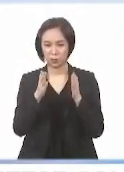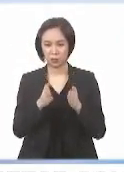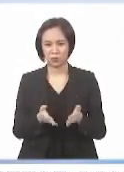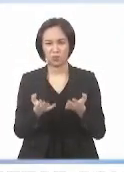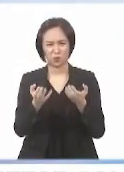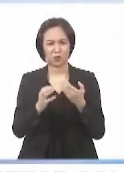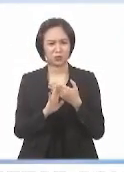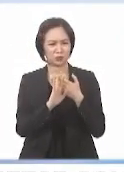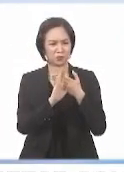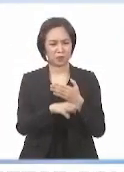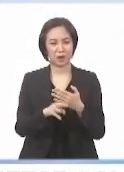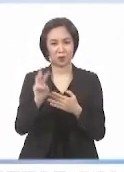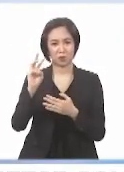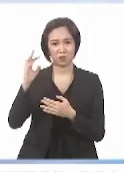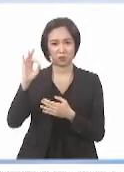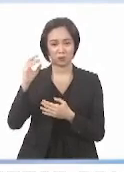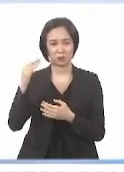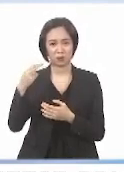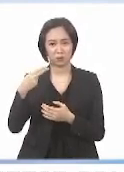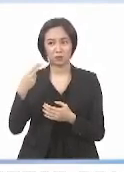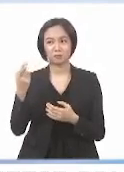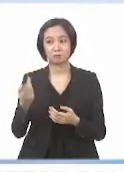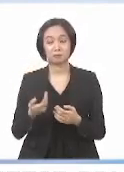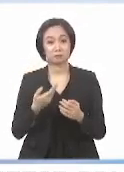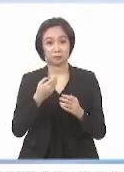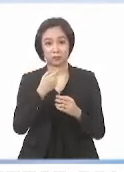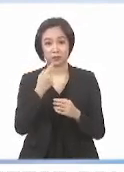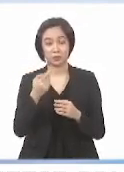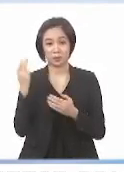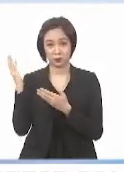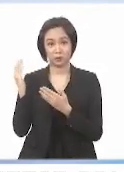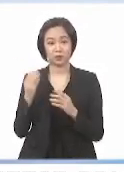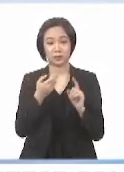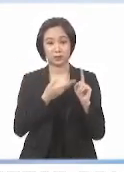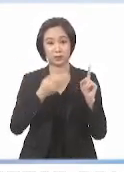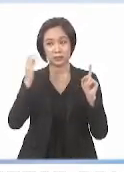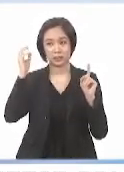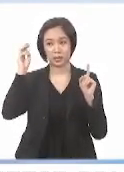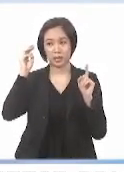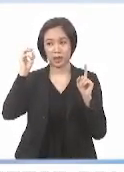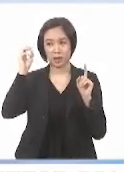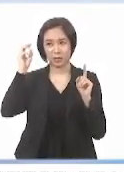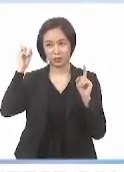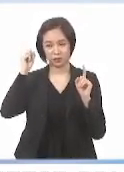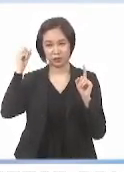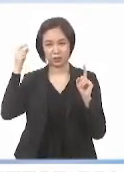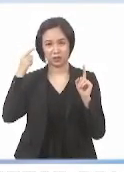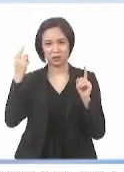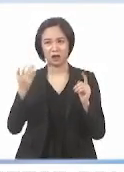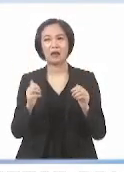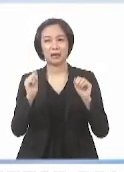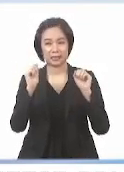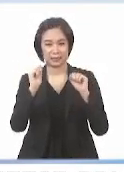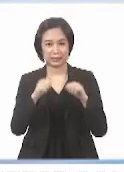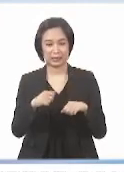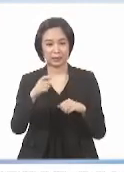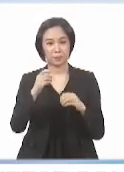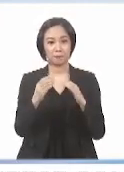Sherwin Gatchalian, maaaring gawin ito ng mga kumpanya o mga ahensya ng gobyerno batay sa itinatakda ng Republic Act